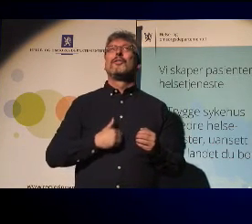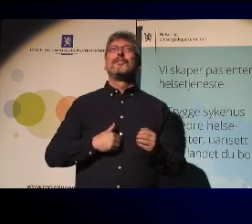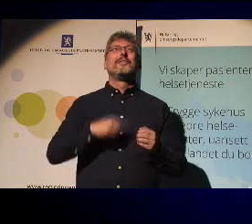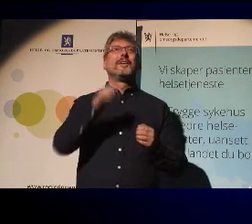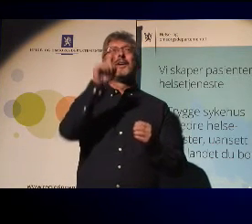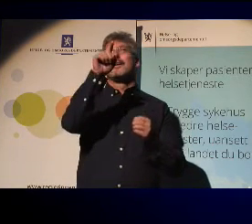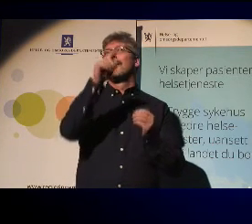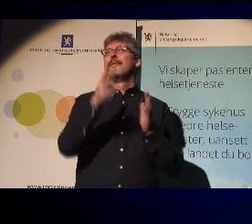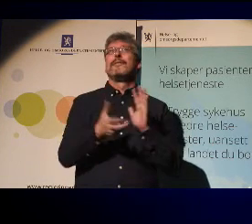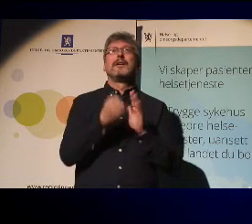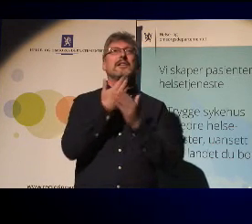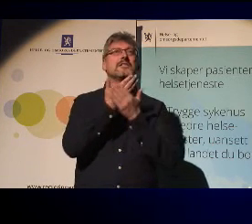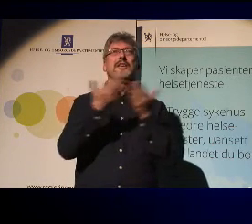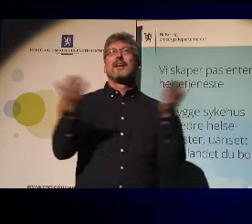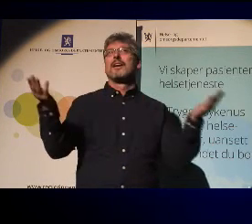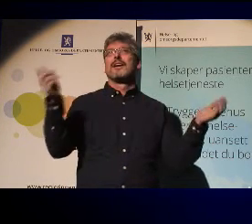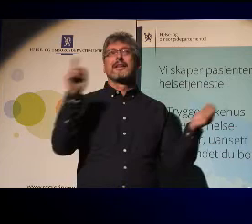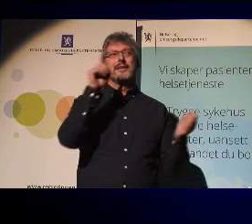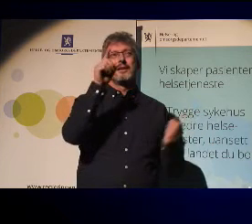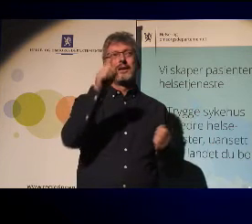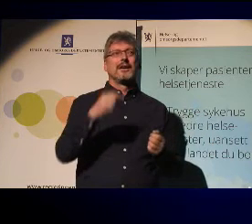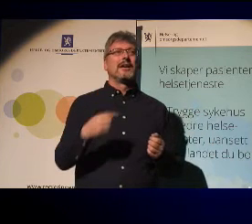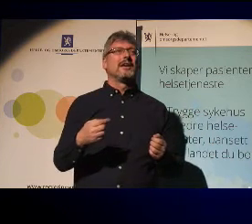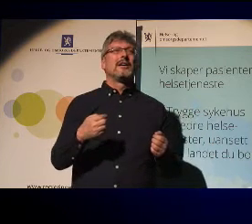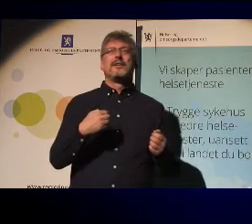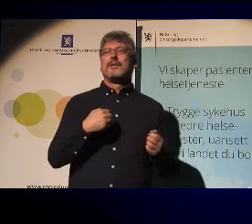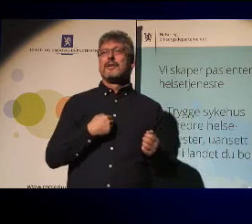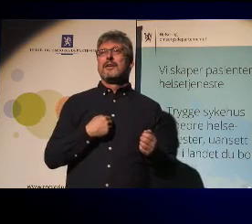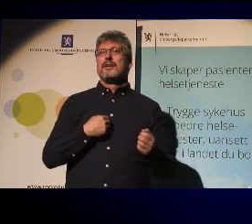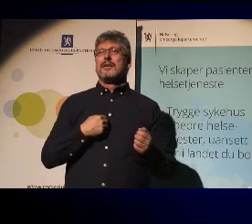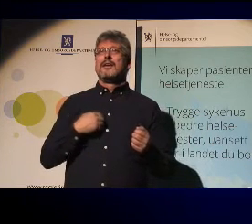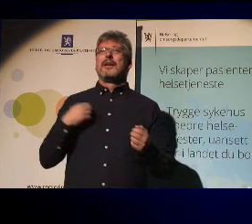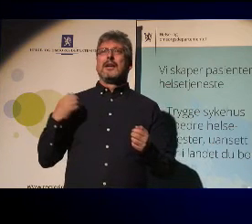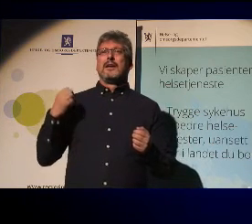finns sig där. Jeg er på